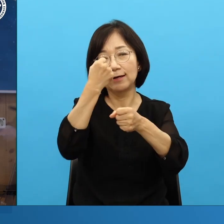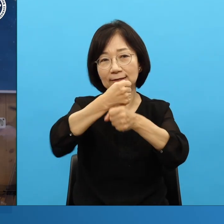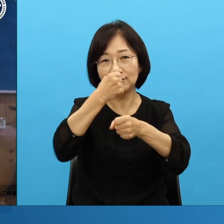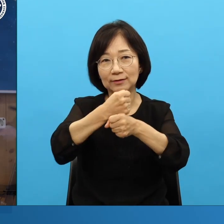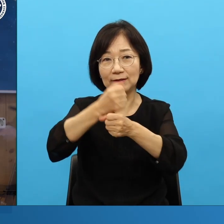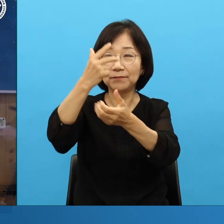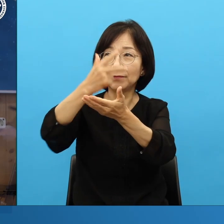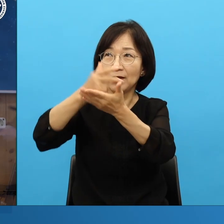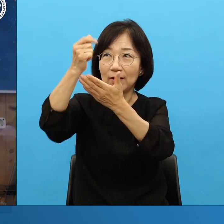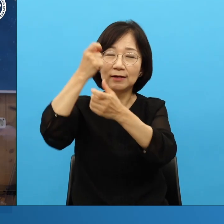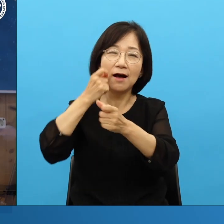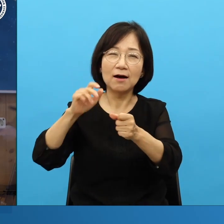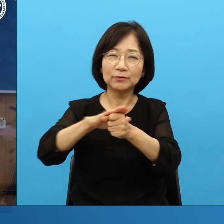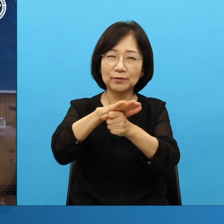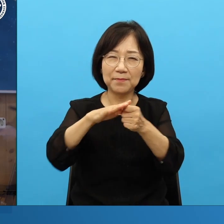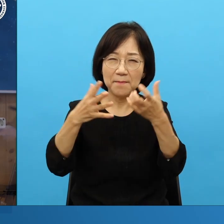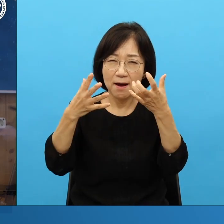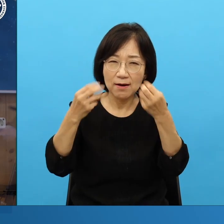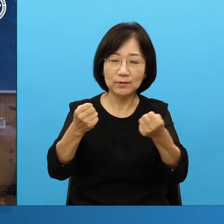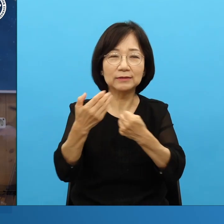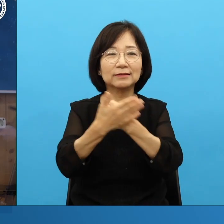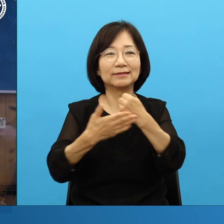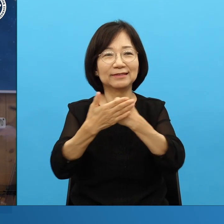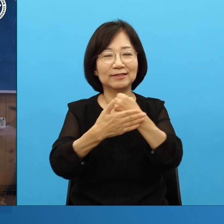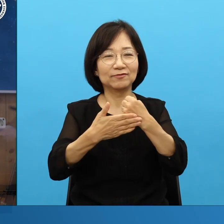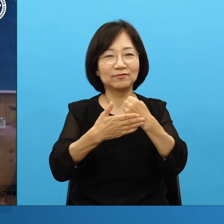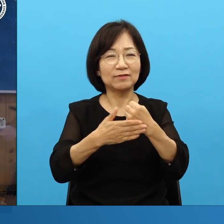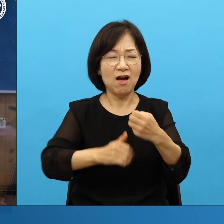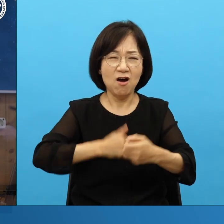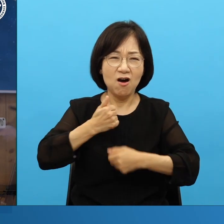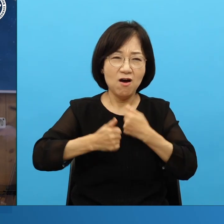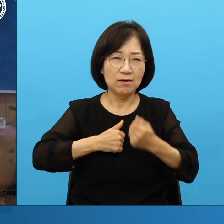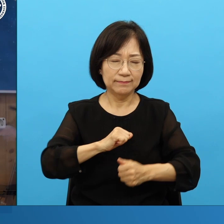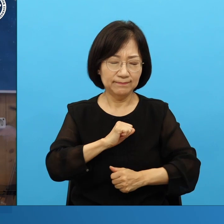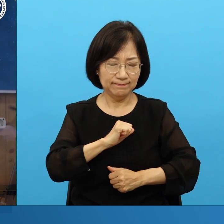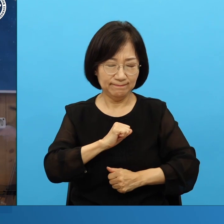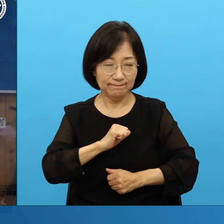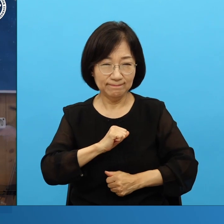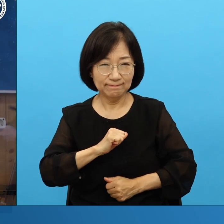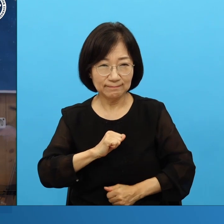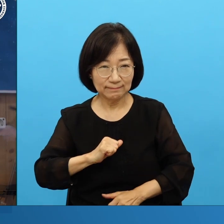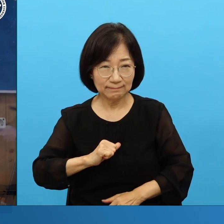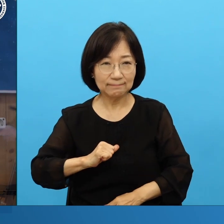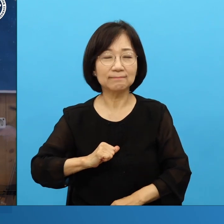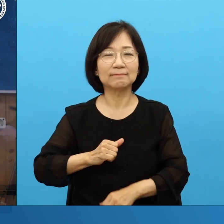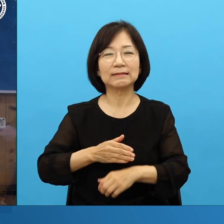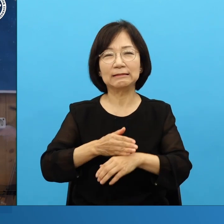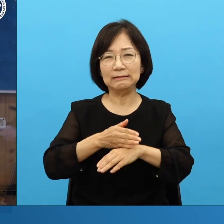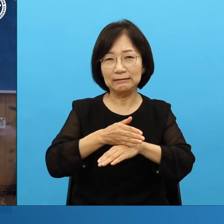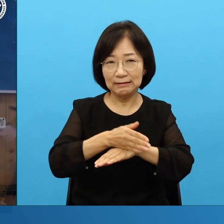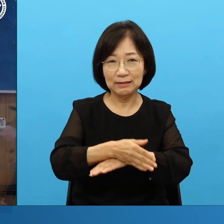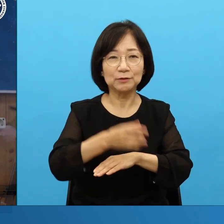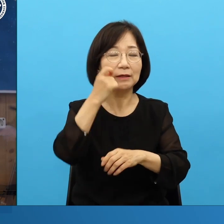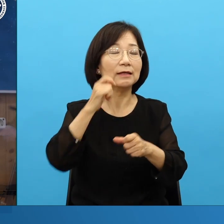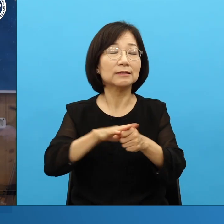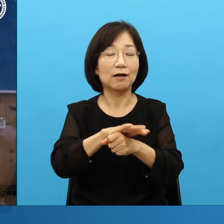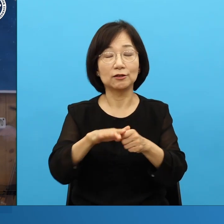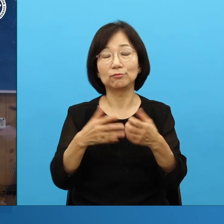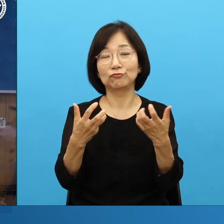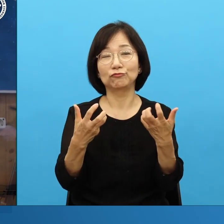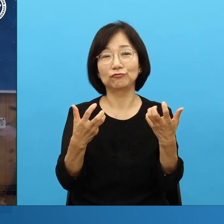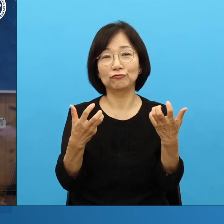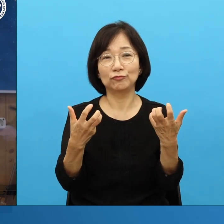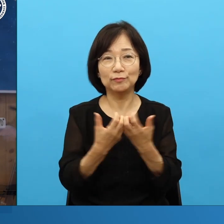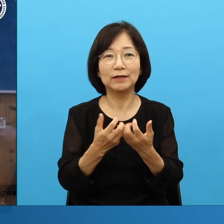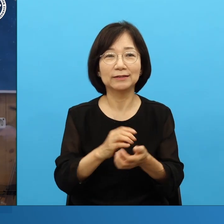하시는도다. 여호와는 긍휼이 많으시고 은혜로우시며 노하기를 더디하시고 인자심이